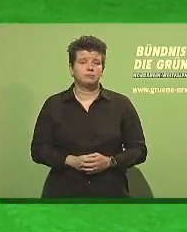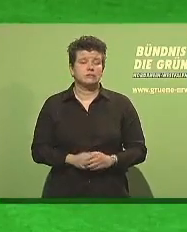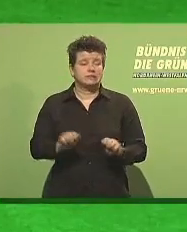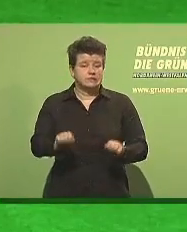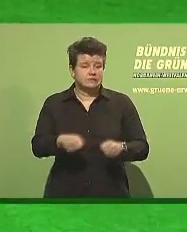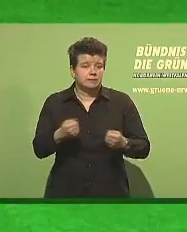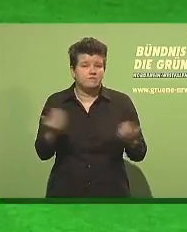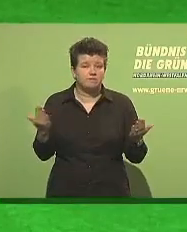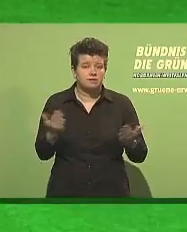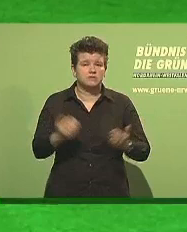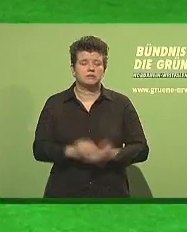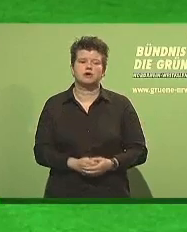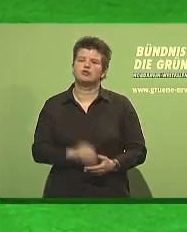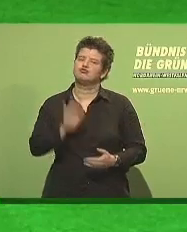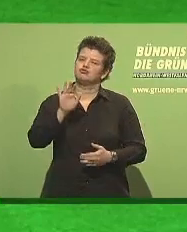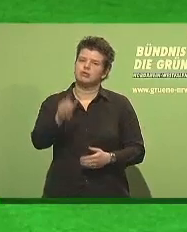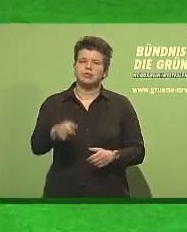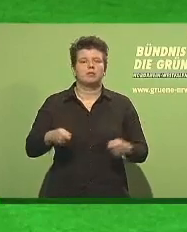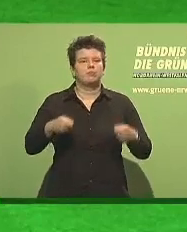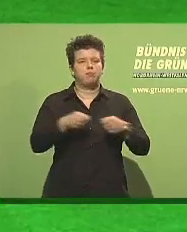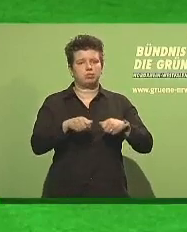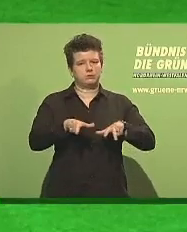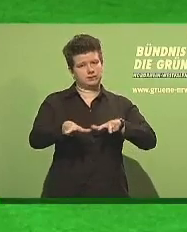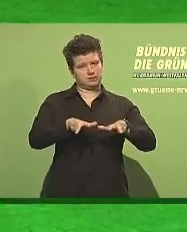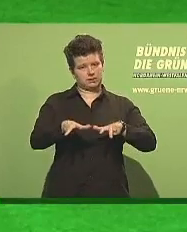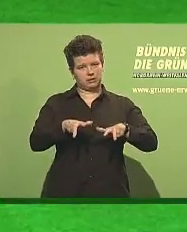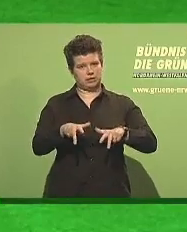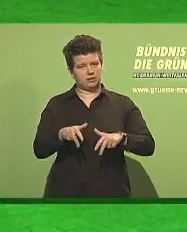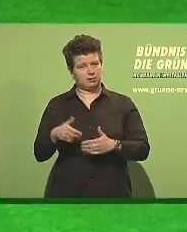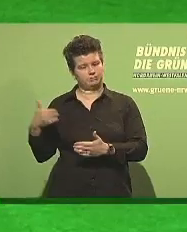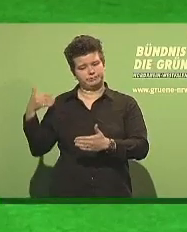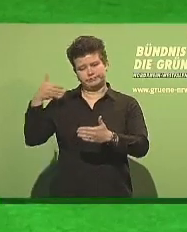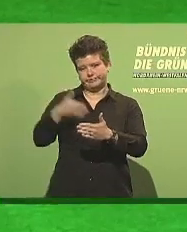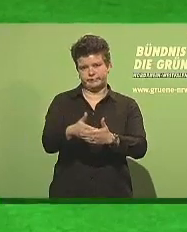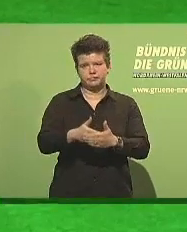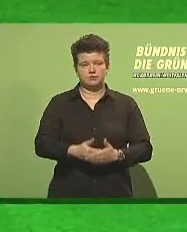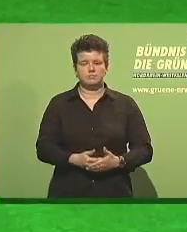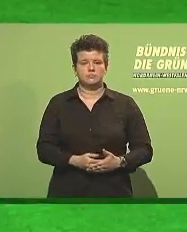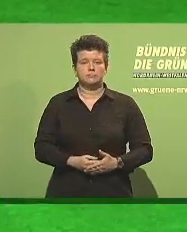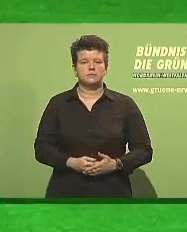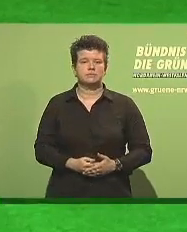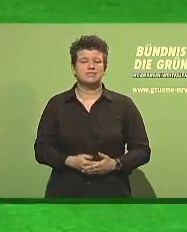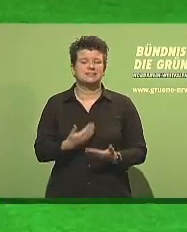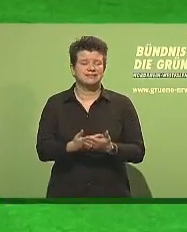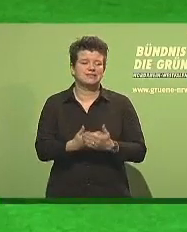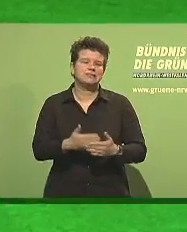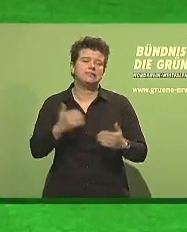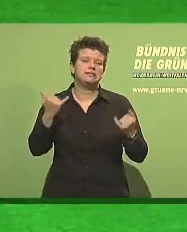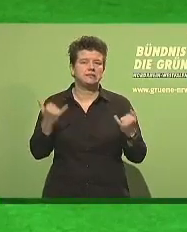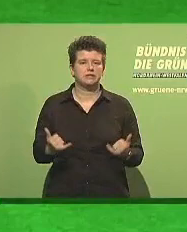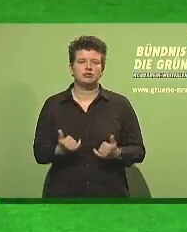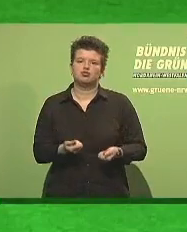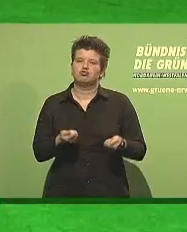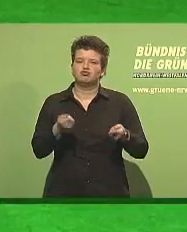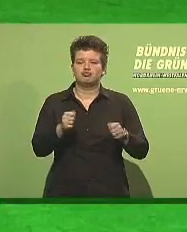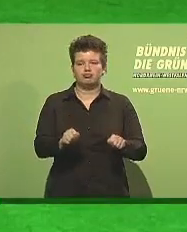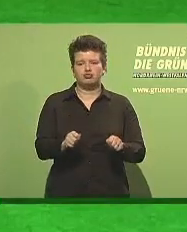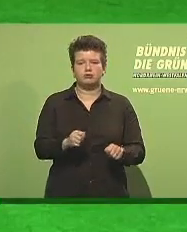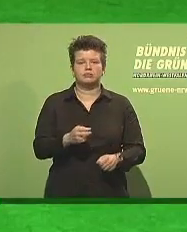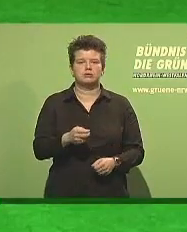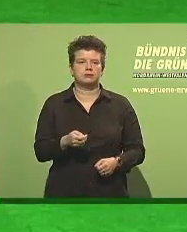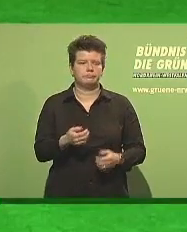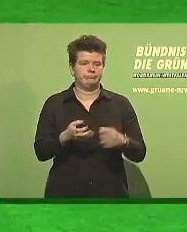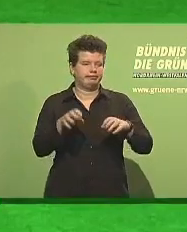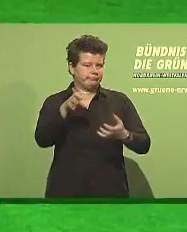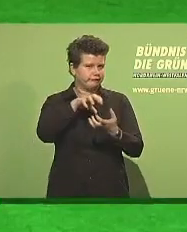schlechteste Bundesregierung aller Zeiten. Es muss endlich Schluss sein mit dem Blindflug bei der Energiewende. Umweltminister Altmaier hat